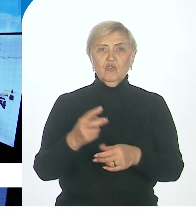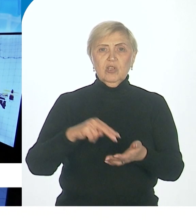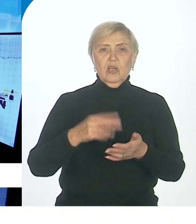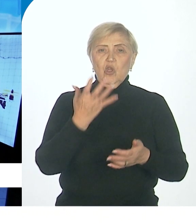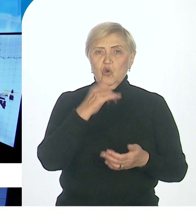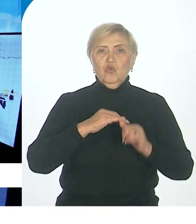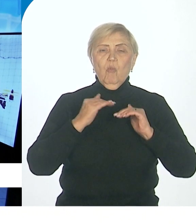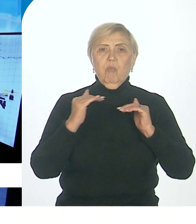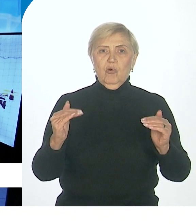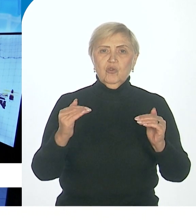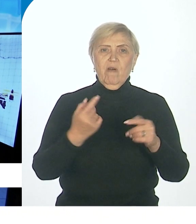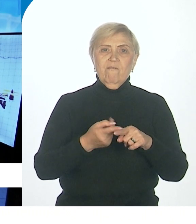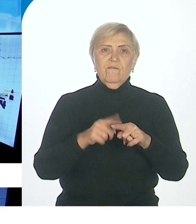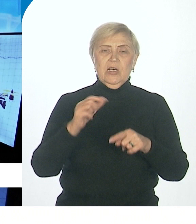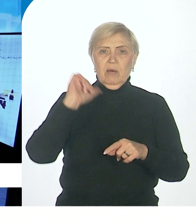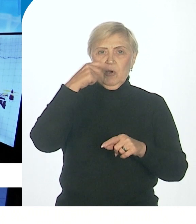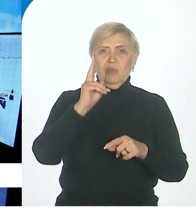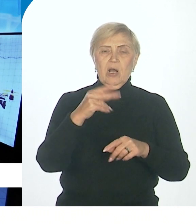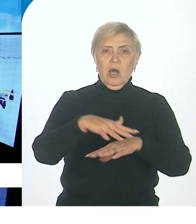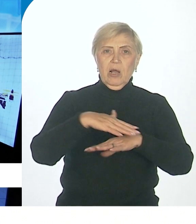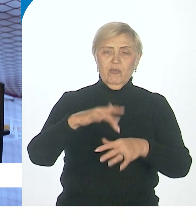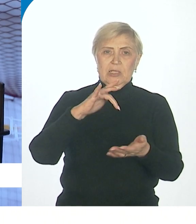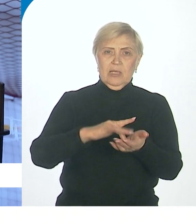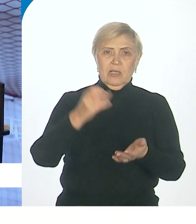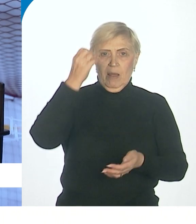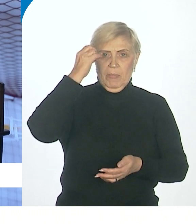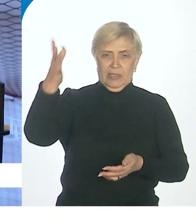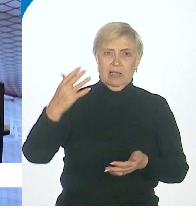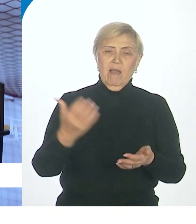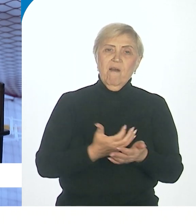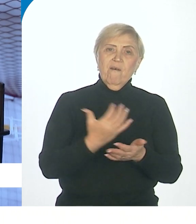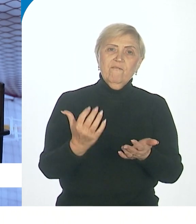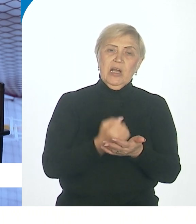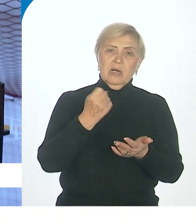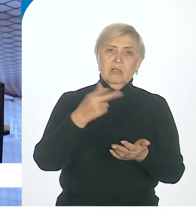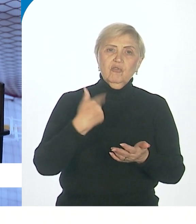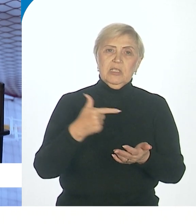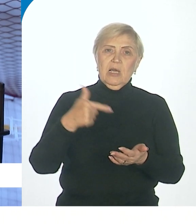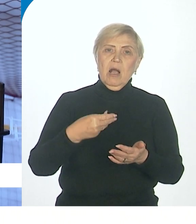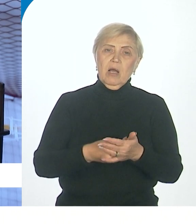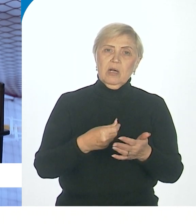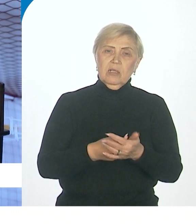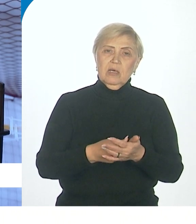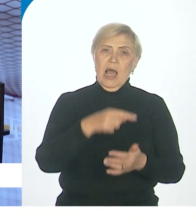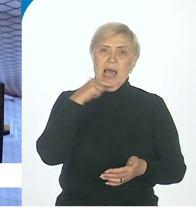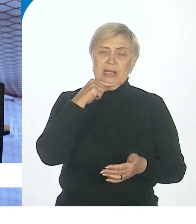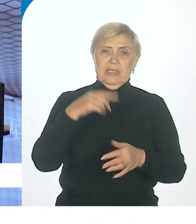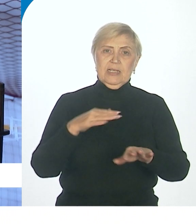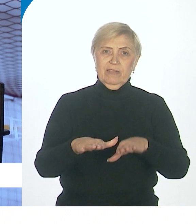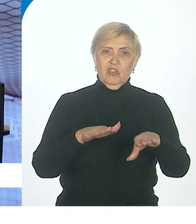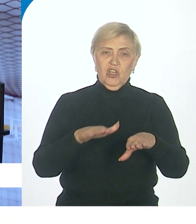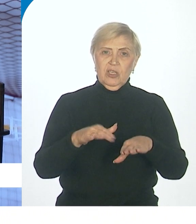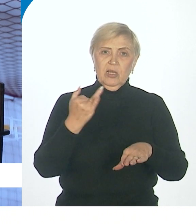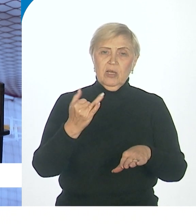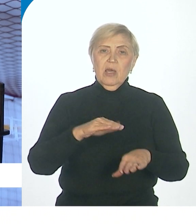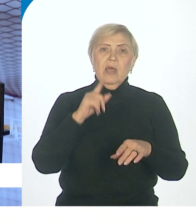что... В этом году Краевой центр образования выиграл грант от Российского движения детей